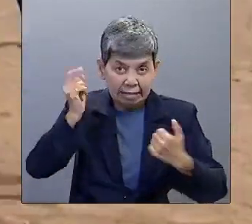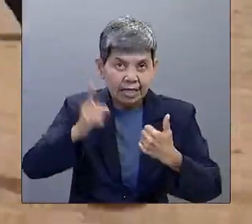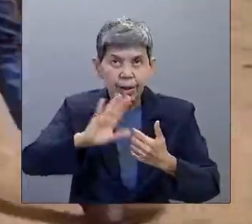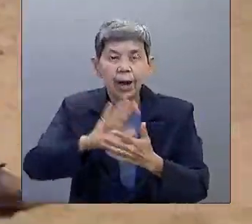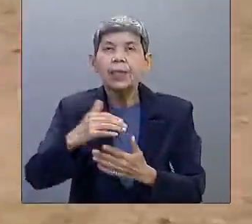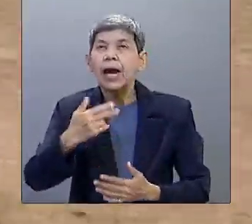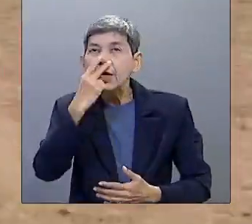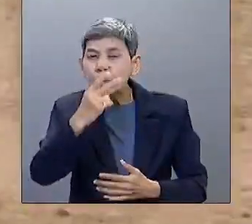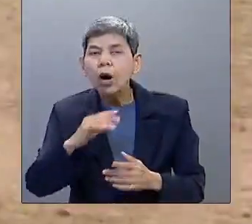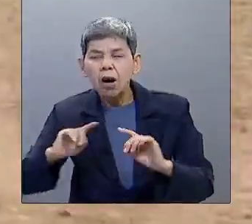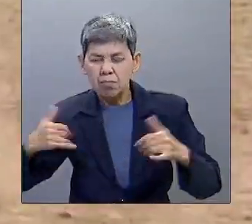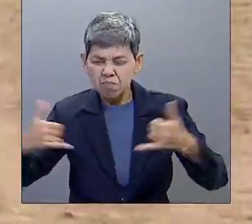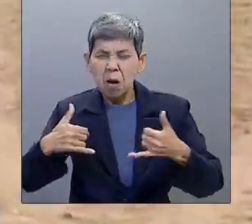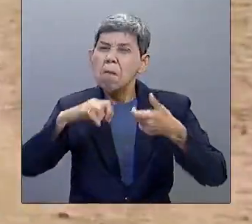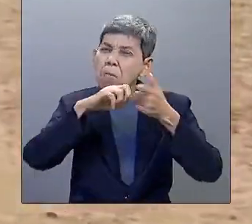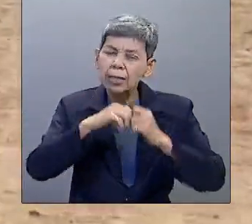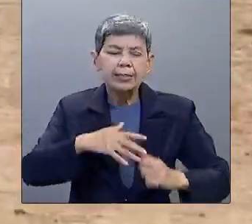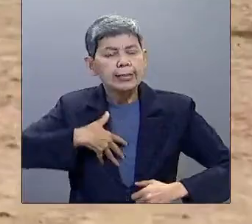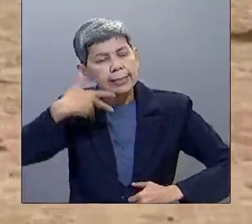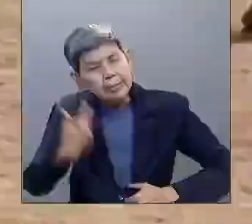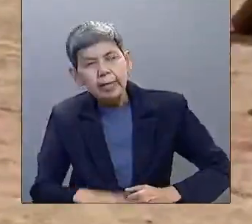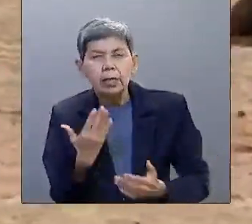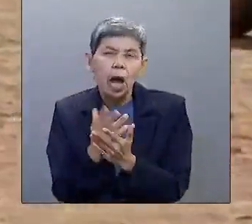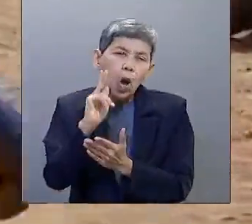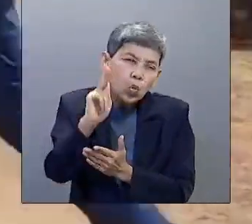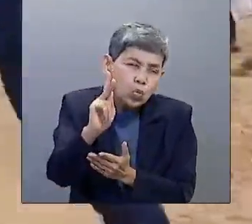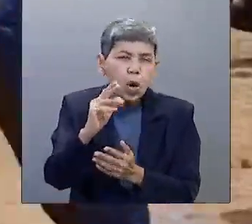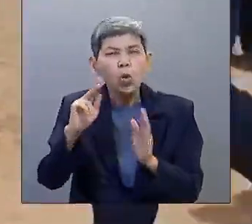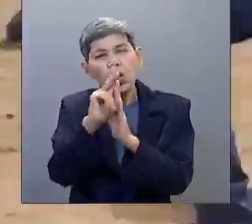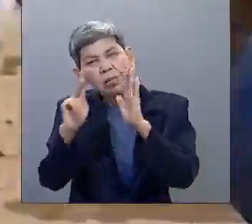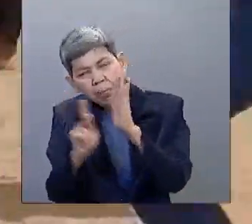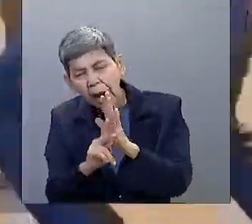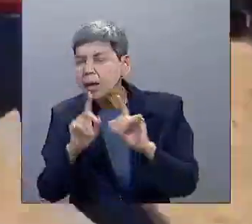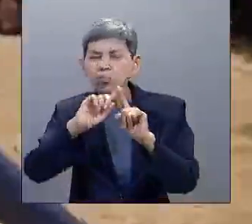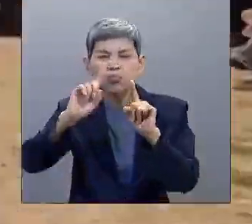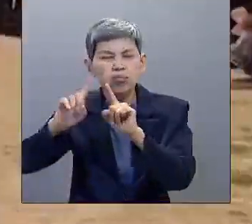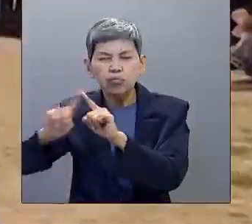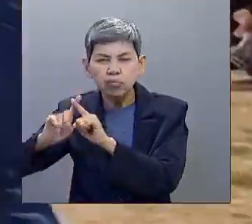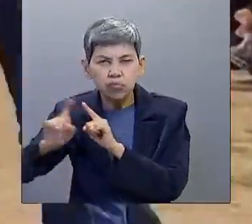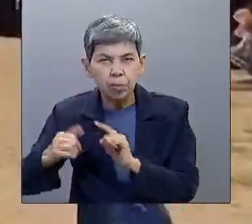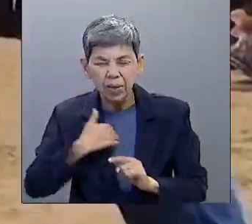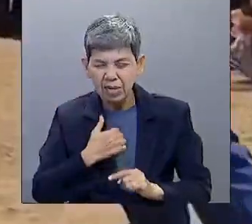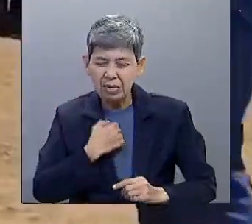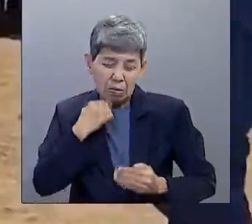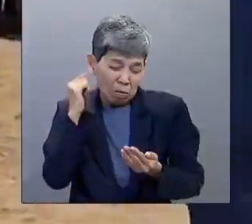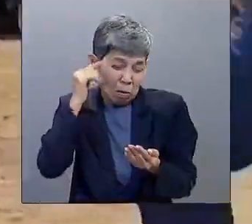พิพาทที่นัดมาเคลียร์ใจกันมีตั้งแต่ปัญหาหัวใจหนี้สินข้อพิพาททางกฎหมายเล็กๆน้อยๆค่ะซึ่งถ้าใครไม่มี